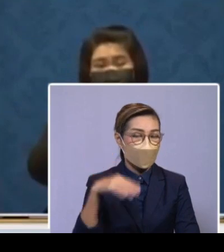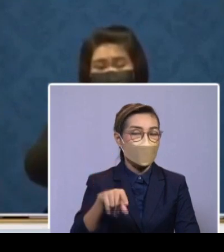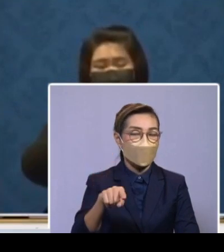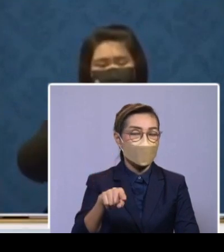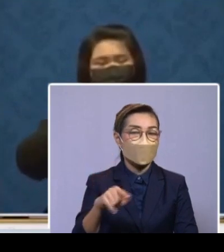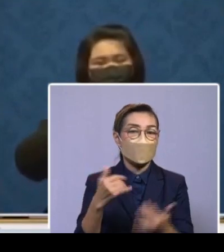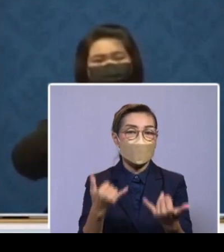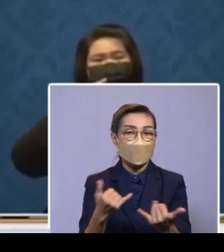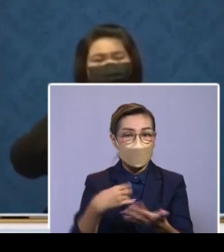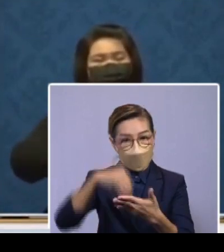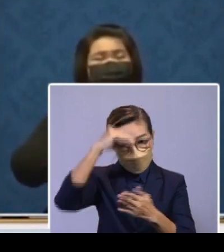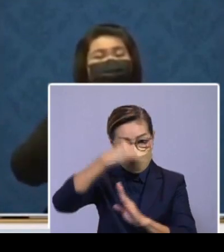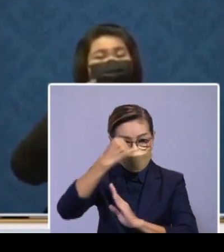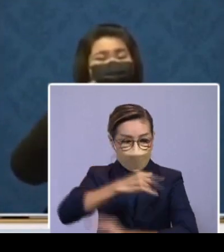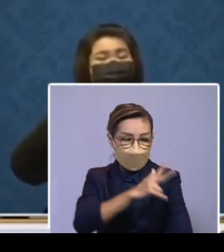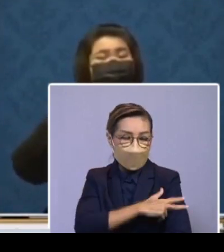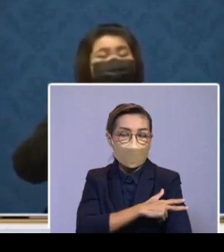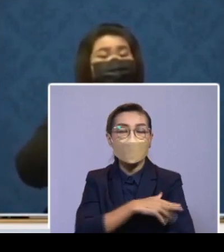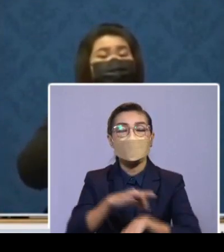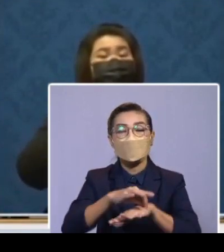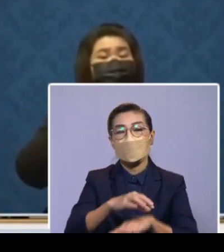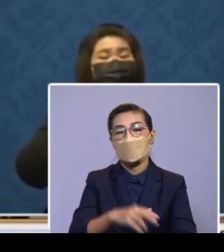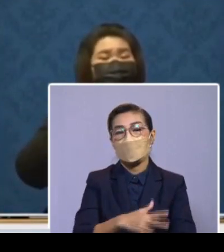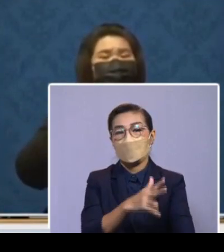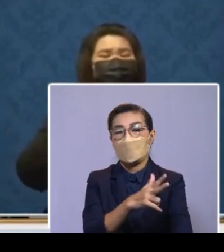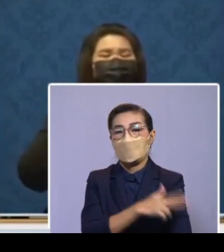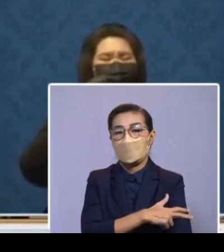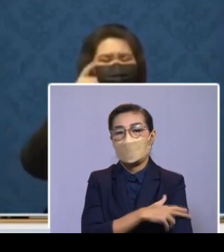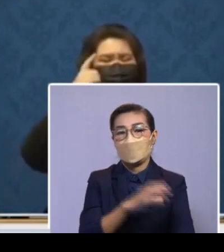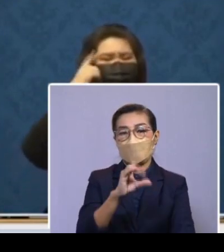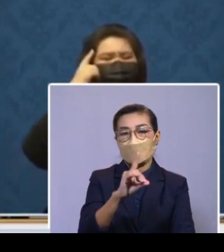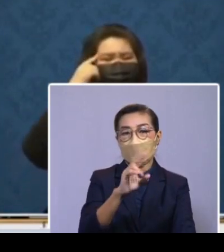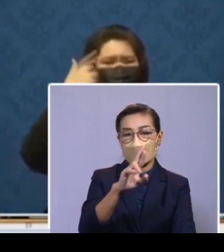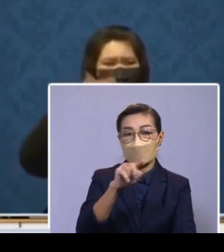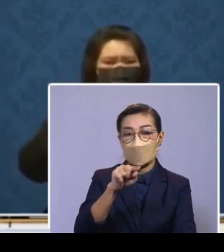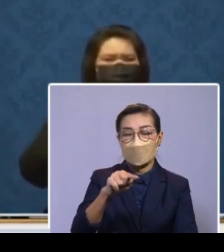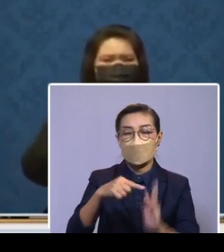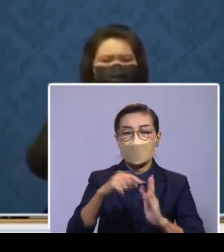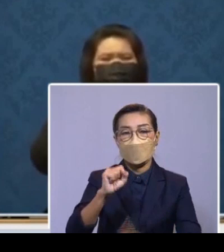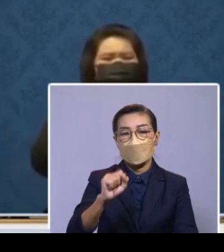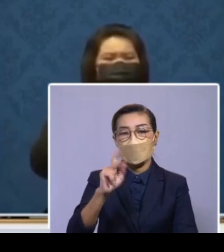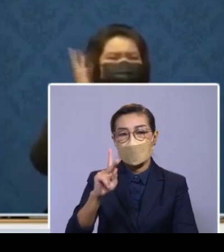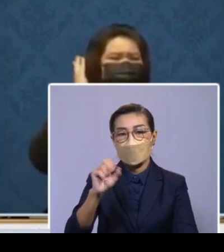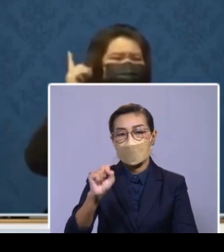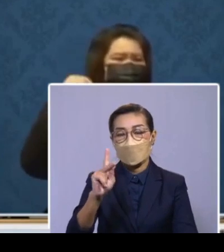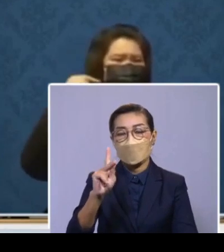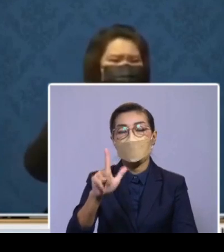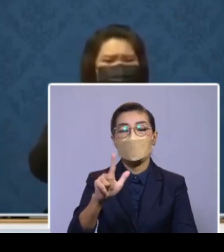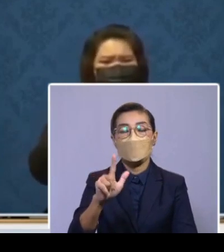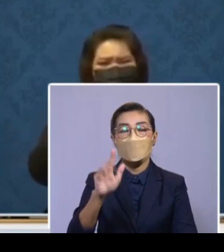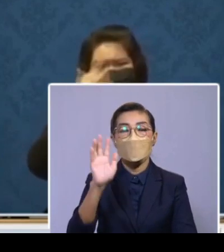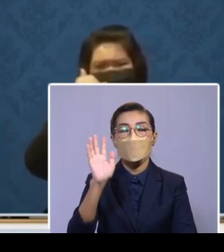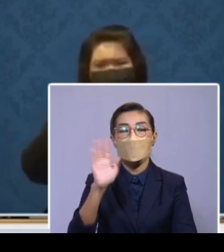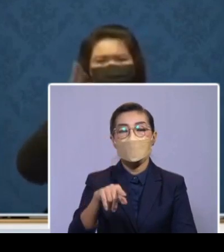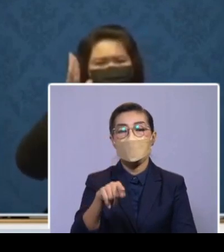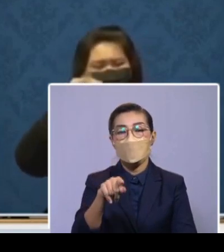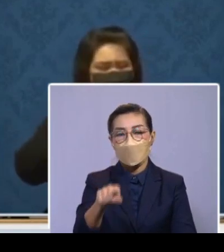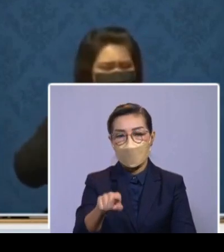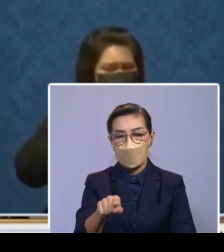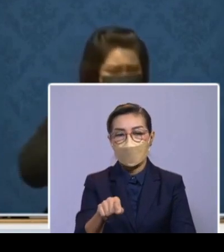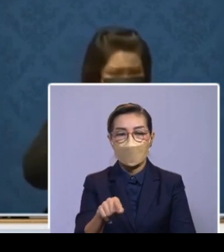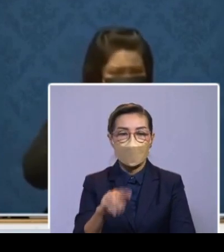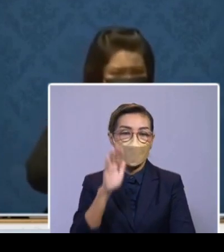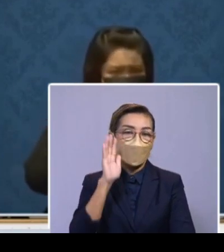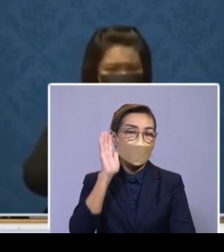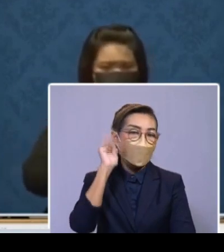มพูดก็แปลว่าผมถึงบางอ้อมีหน้าล่ะคนเป็นพ่อถึงสู้เป็นสู้ตายพูดเถีย